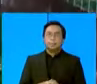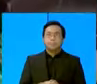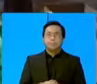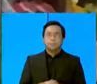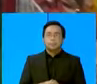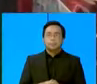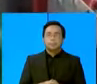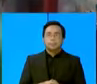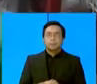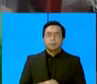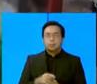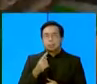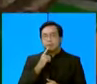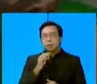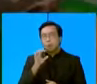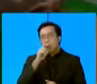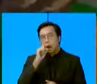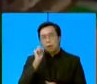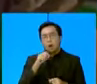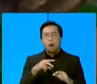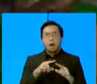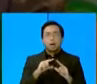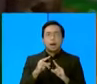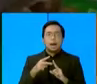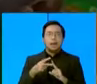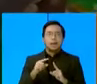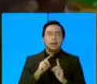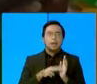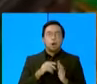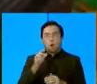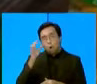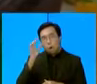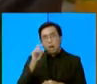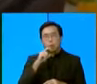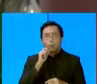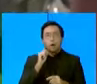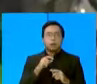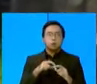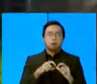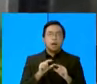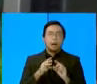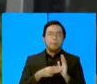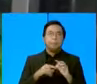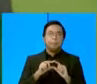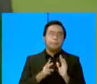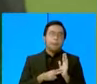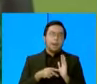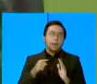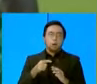Sama seperti orang tua Arhan, orang tua Witan Sulaiman juga menaruh harapan besar kepada putra mereka dan para punggawa